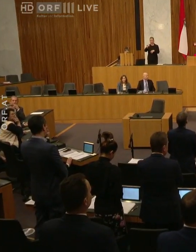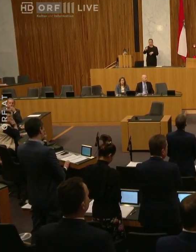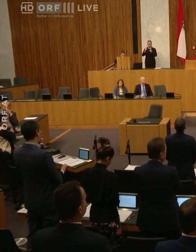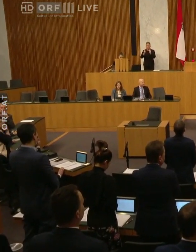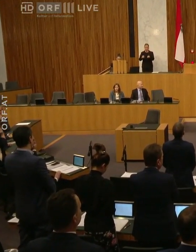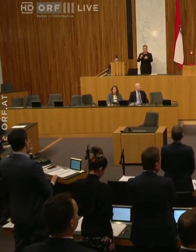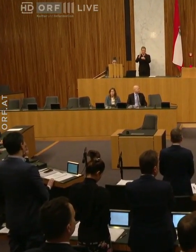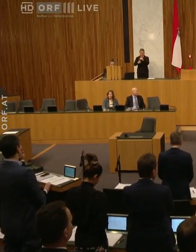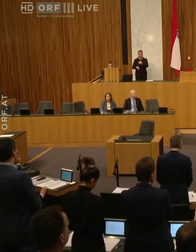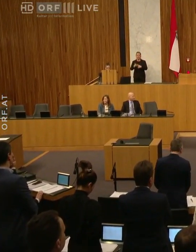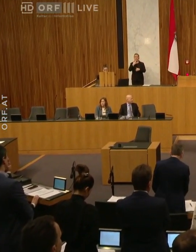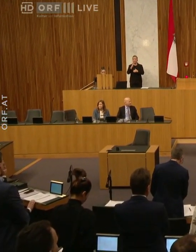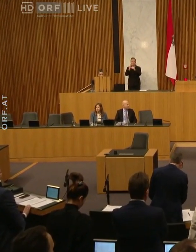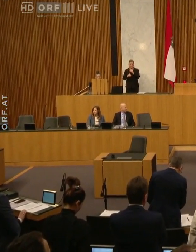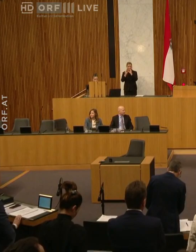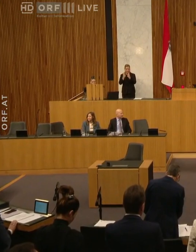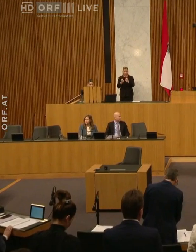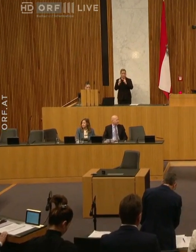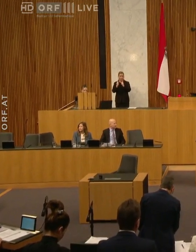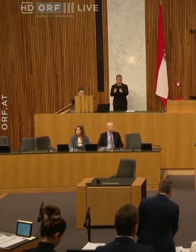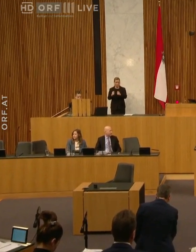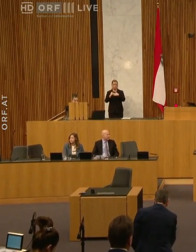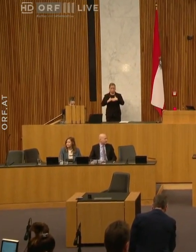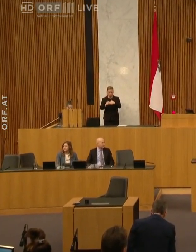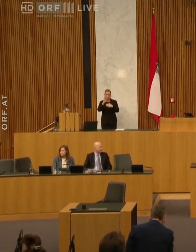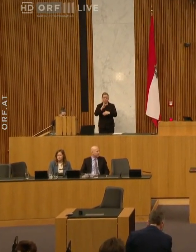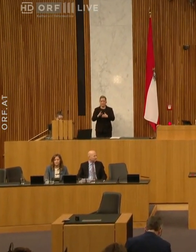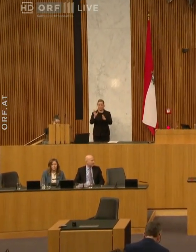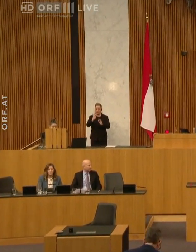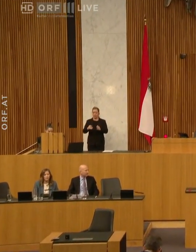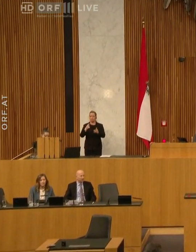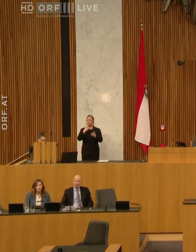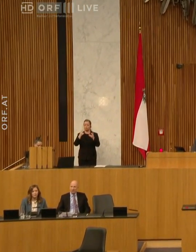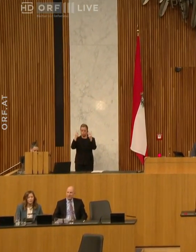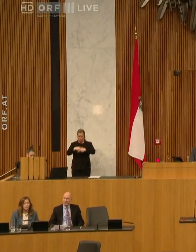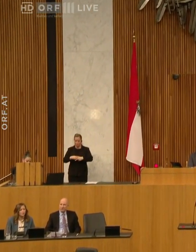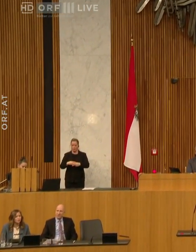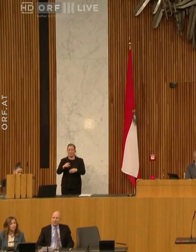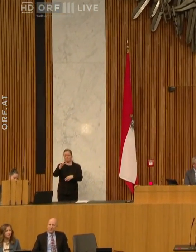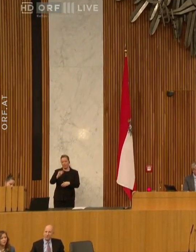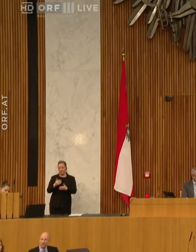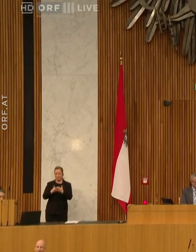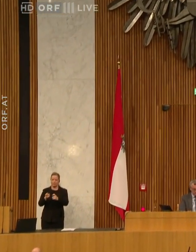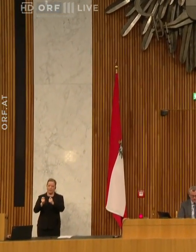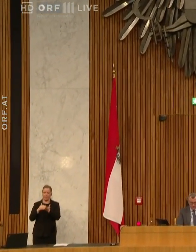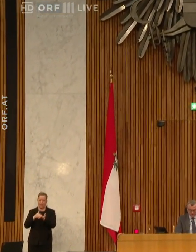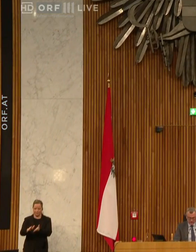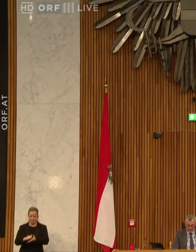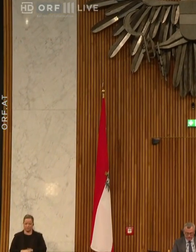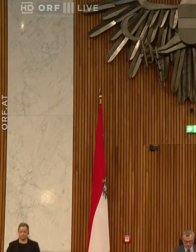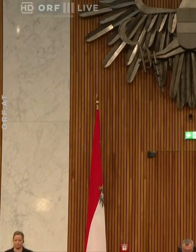wer diesen Frist setzensantrag unterstützt möge ein Zeichen der Zustimmung geben das ist die Minderheit Antrag ist